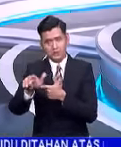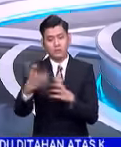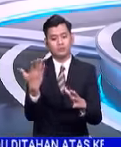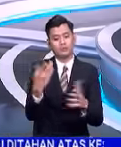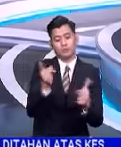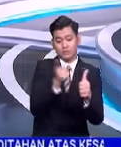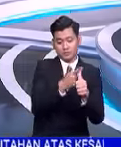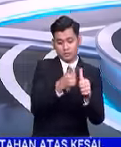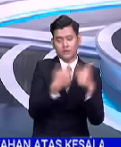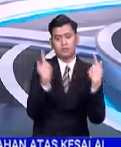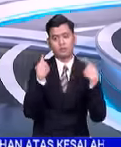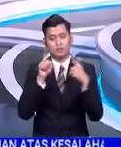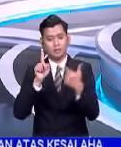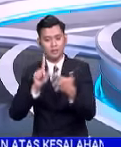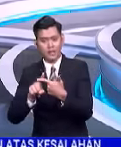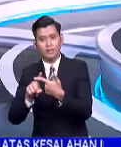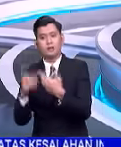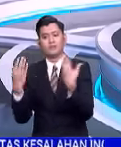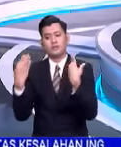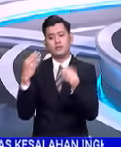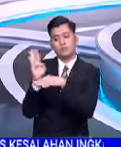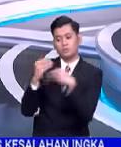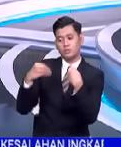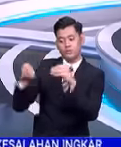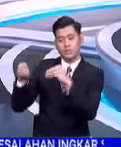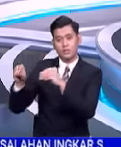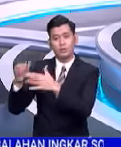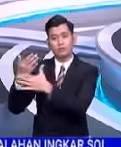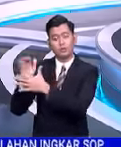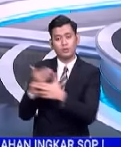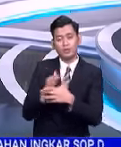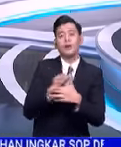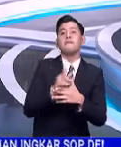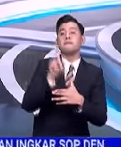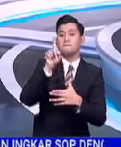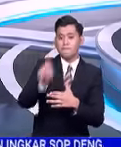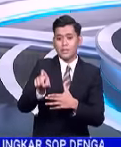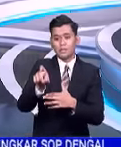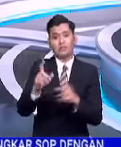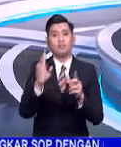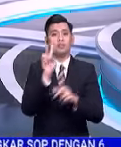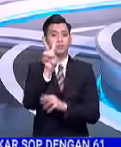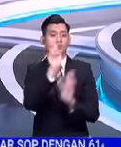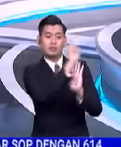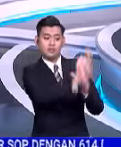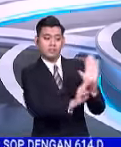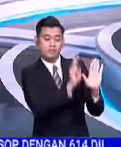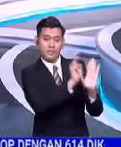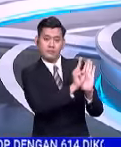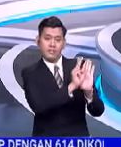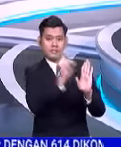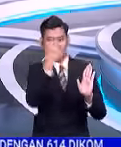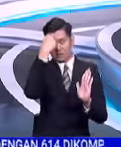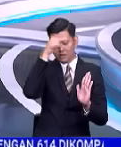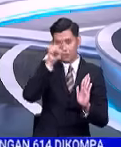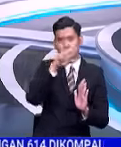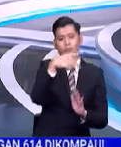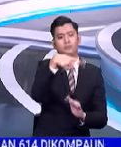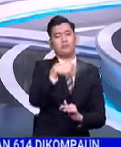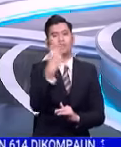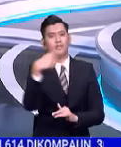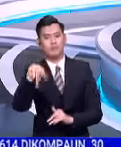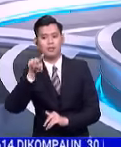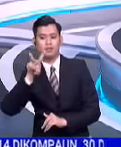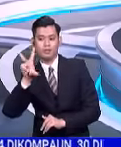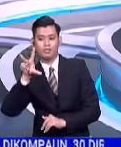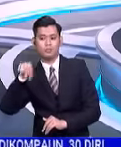peruncitan, pemborongan dan pengedaran susulan pengumuman Perintah Kawalan Pergerakan PKP 3.0 yang lebih